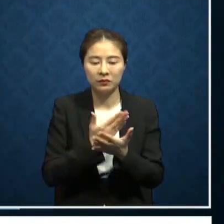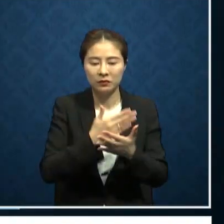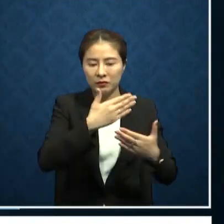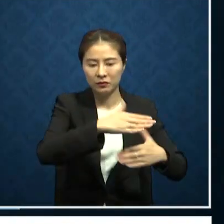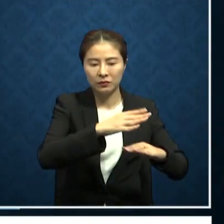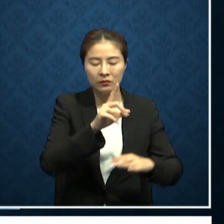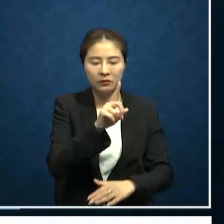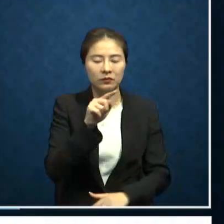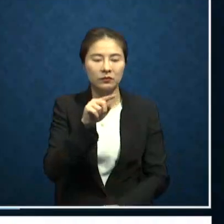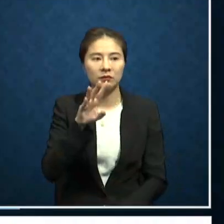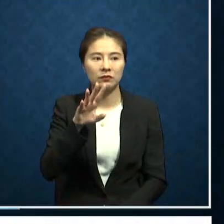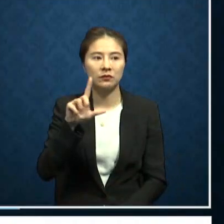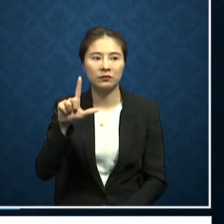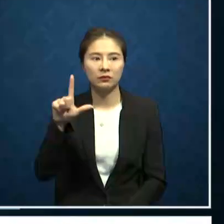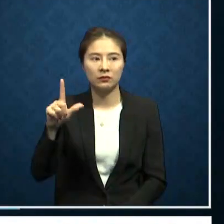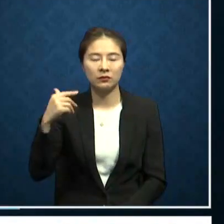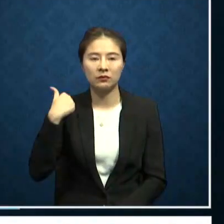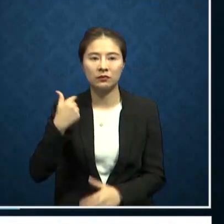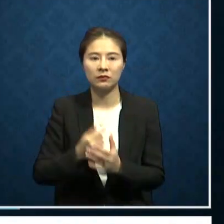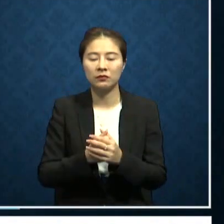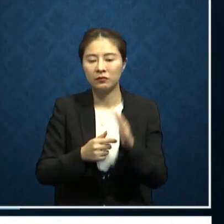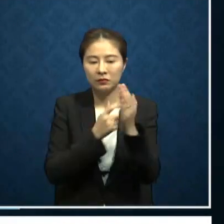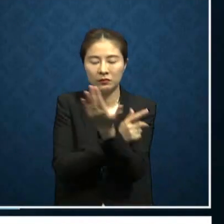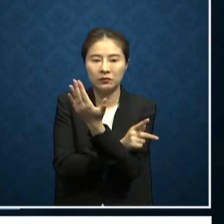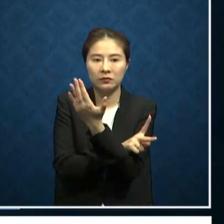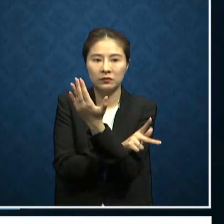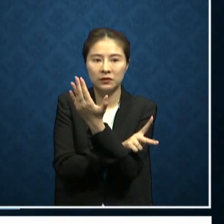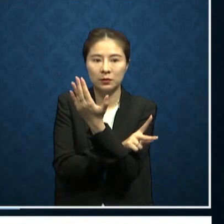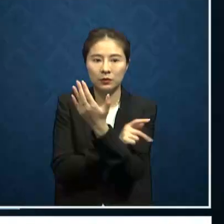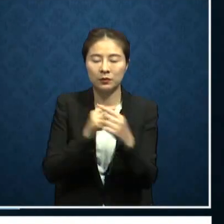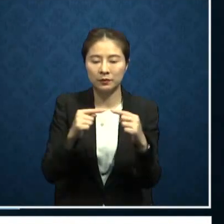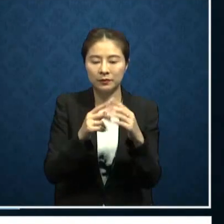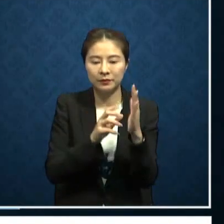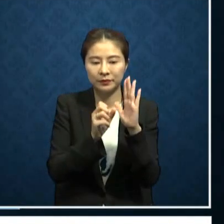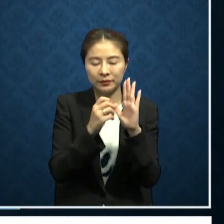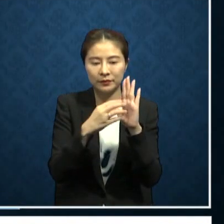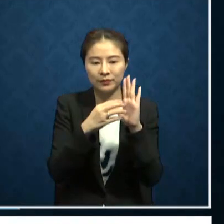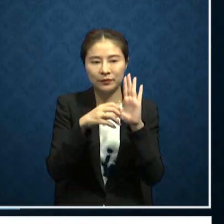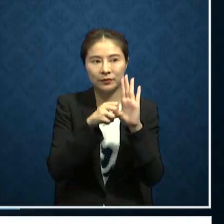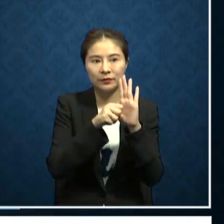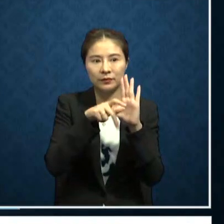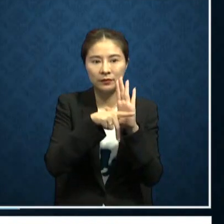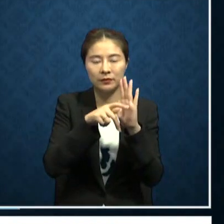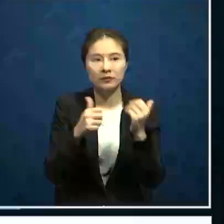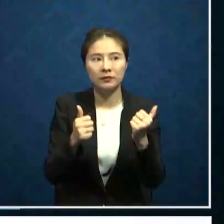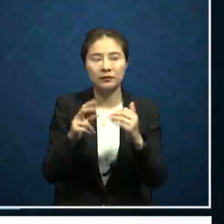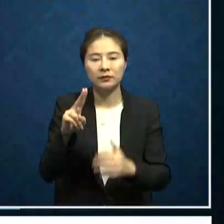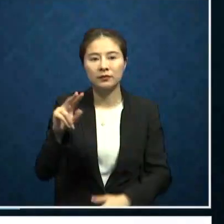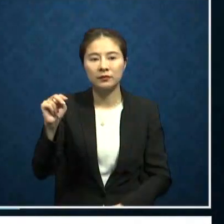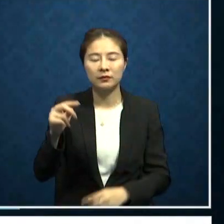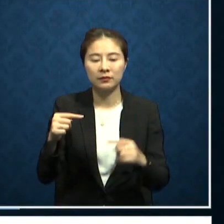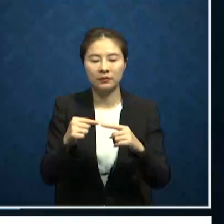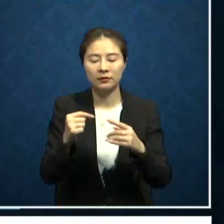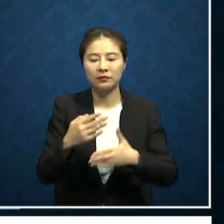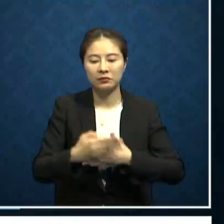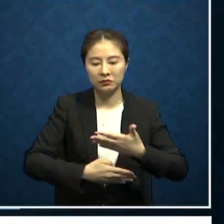คะนอกจากนั้นก็จะมีจังหวัดภูเก็ตและสุพรรณบุรีนะคะที่ได้รับการยกย่องจากยูเนสโกให้เป็นเมืองสร้างสรรค์ทางด้าน